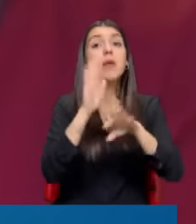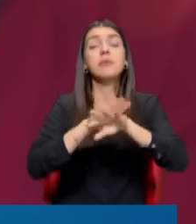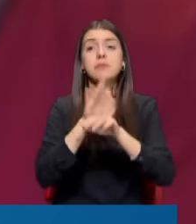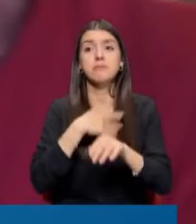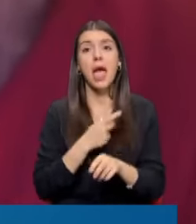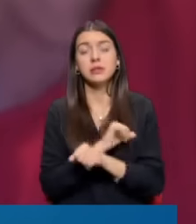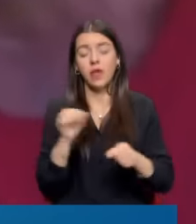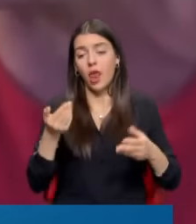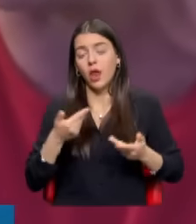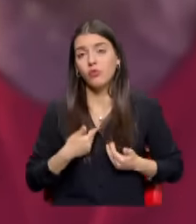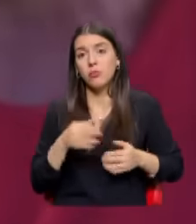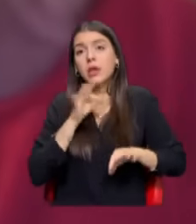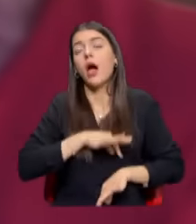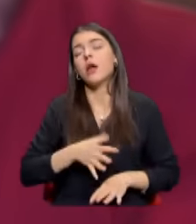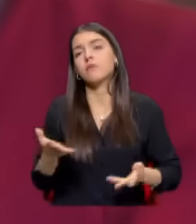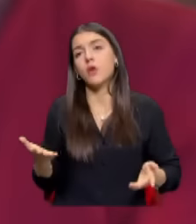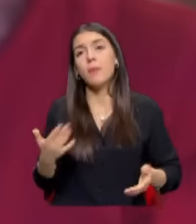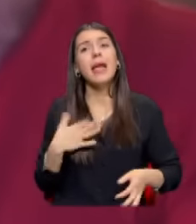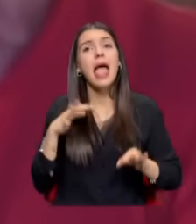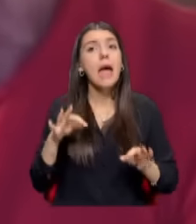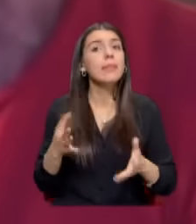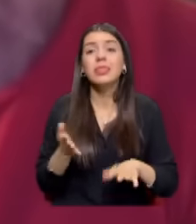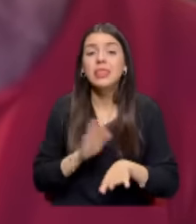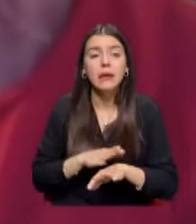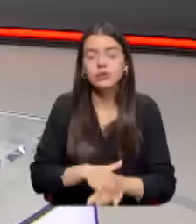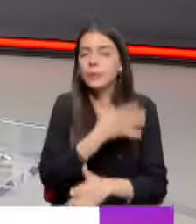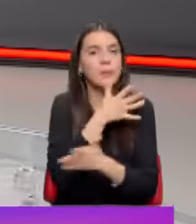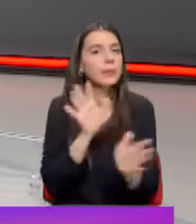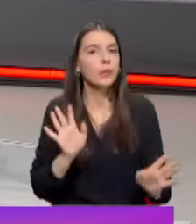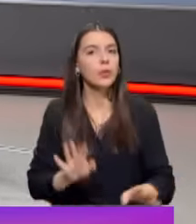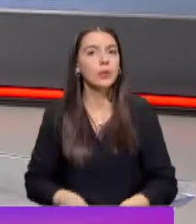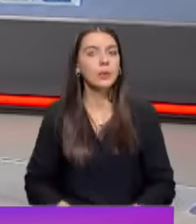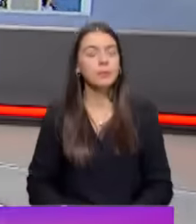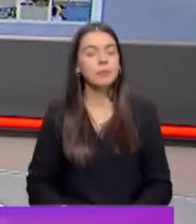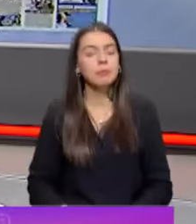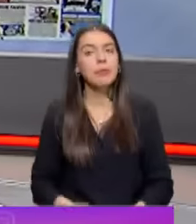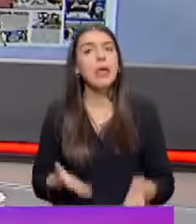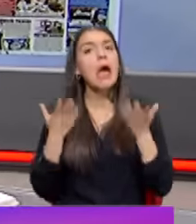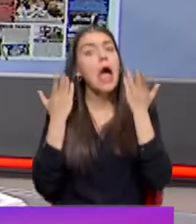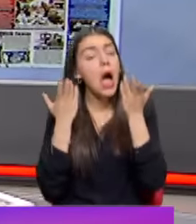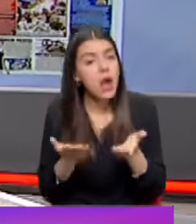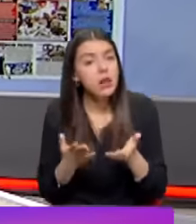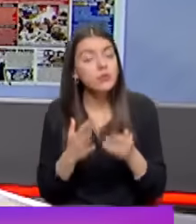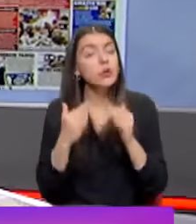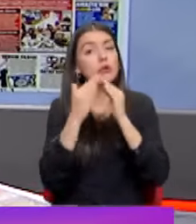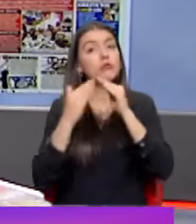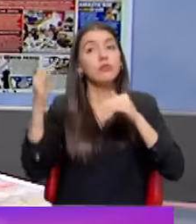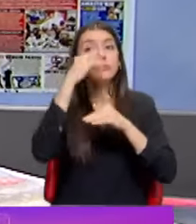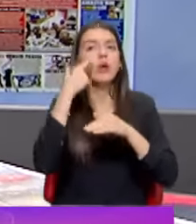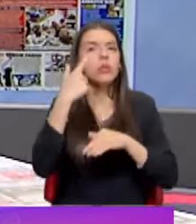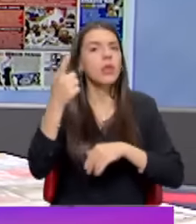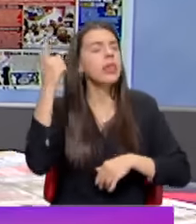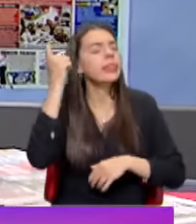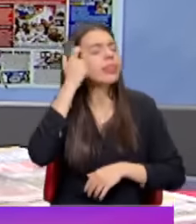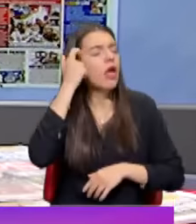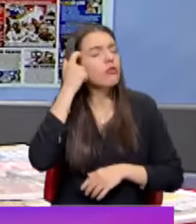hep tedirgin içerisindeyiz. Ne yapacağımızı şaşırdık. Halbuki yüksek makamlarda tanıdıklarınız